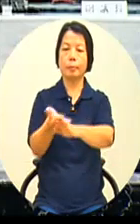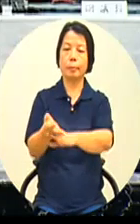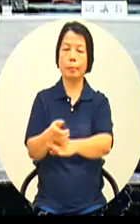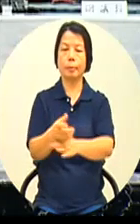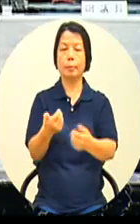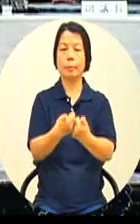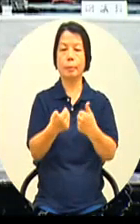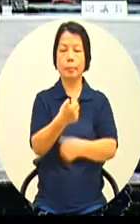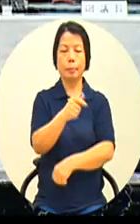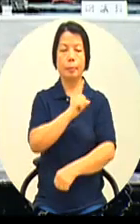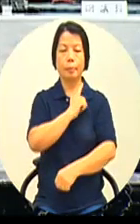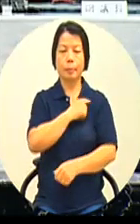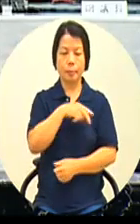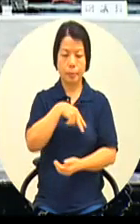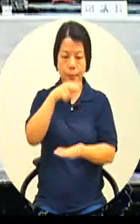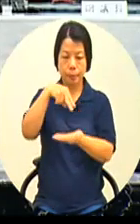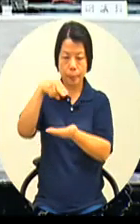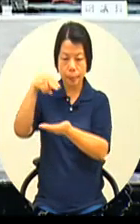阅。